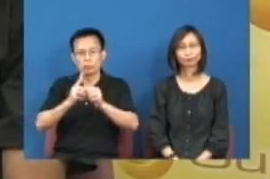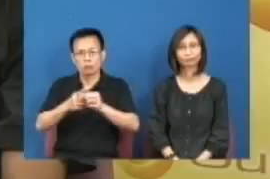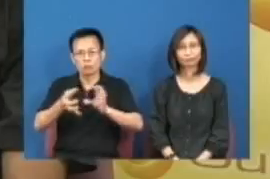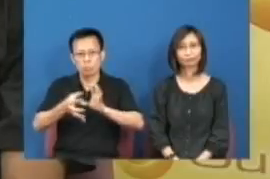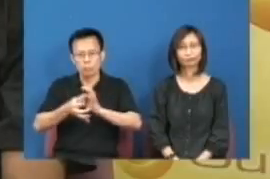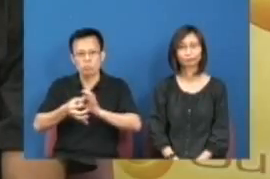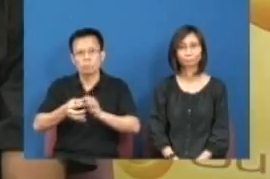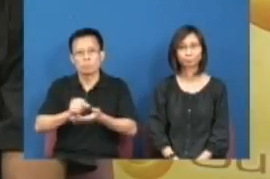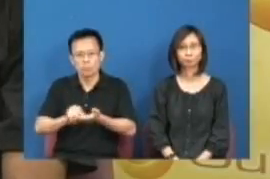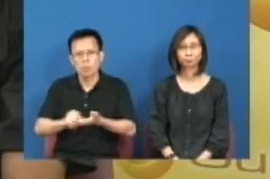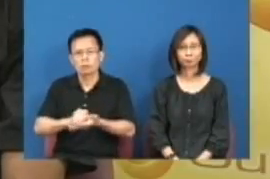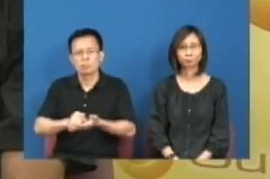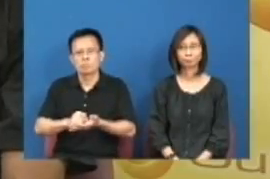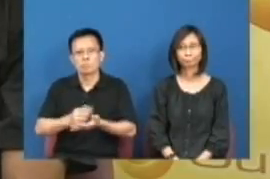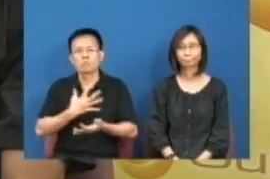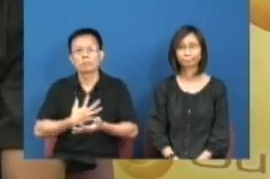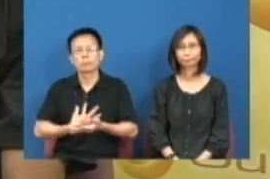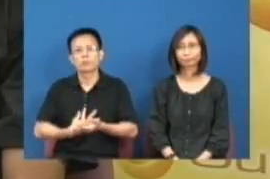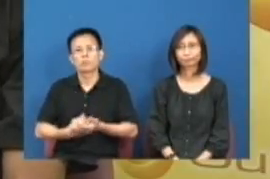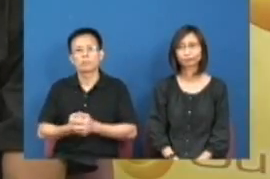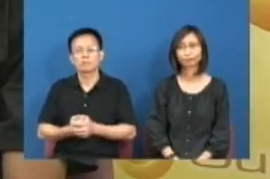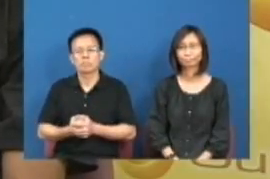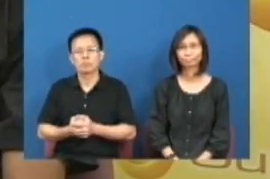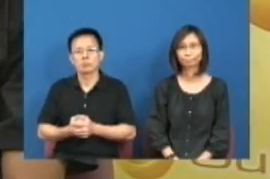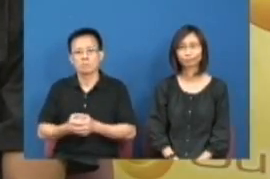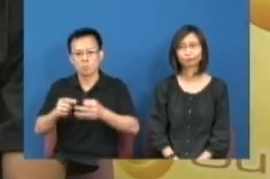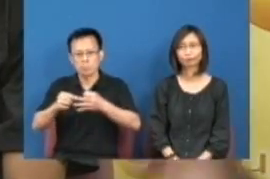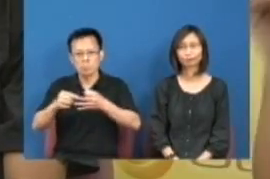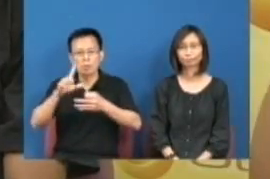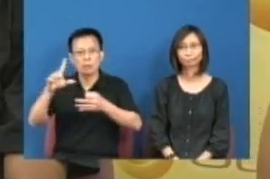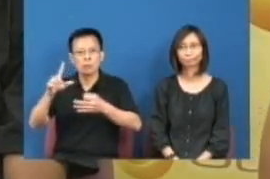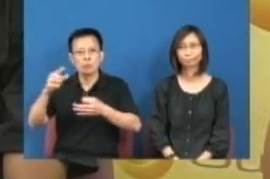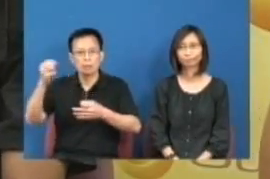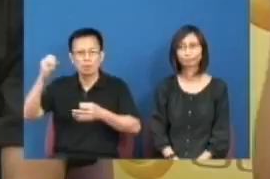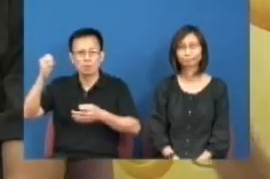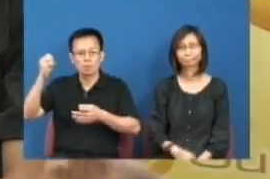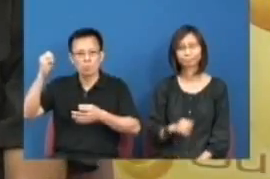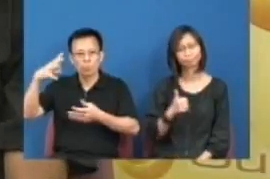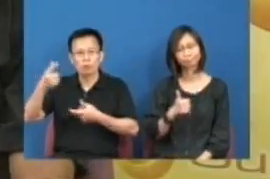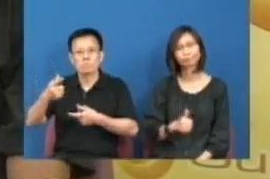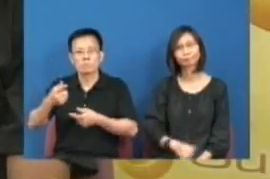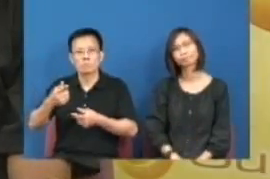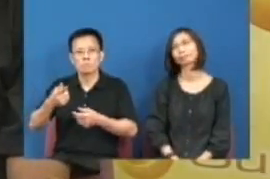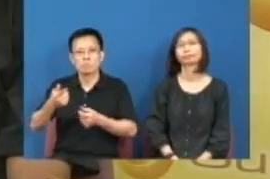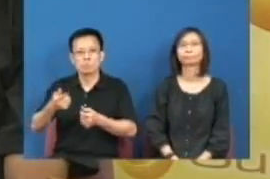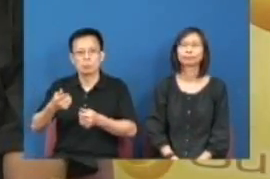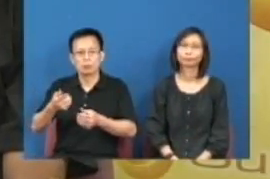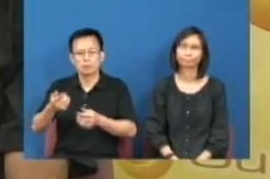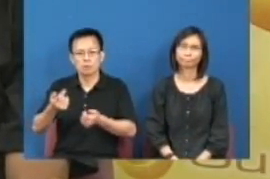中聯辦的阿頭係咪就 李剛 咧？李剛就派咗去侍候佢嘅，但係中聯辦個阿